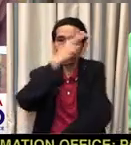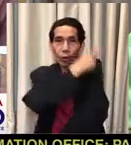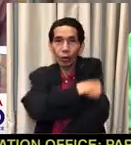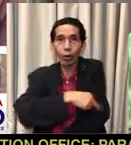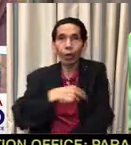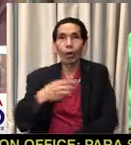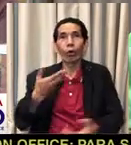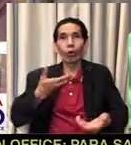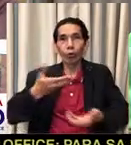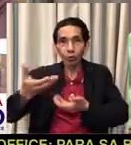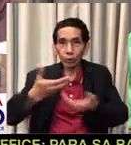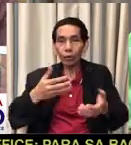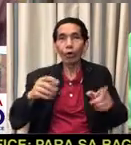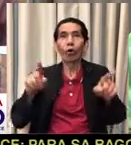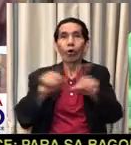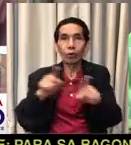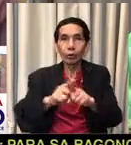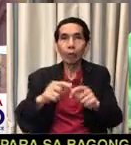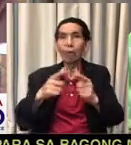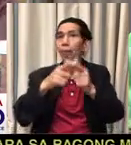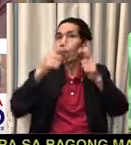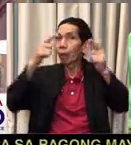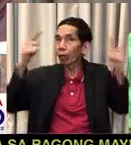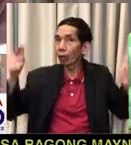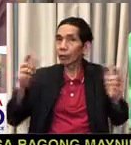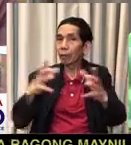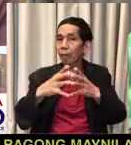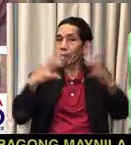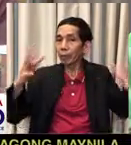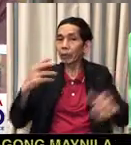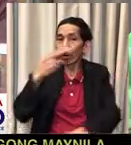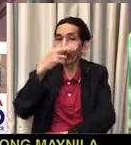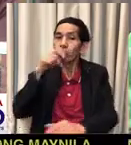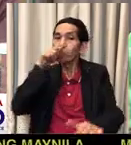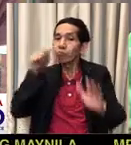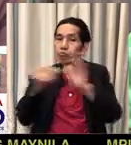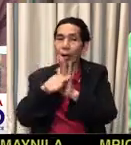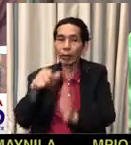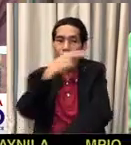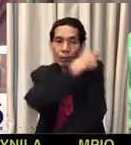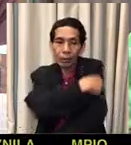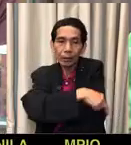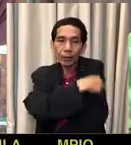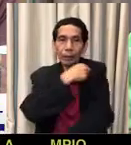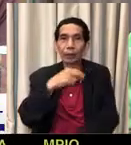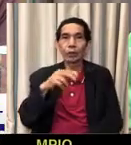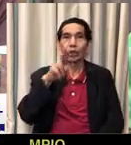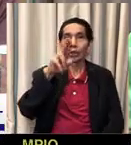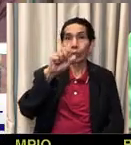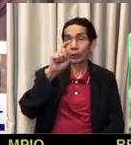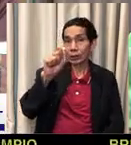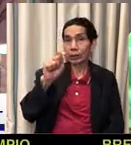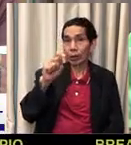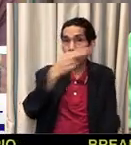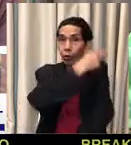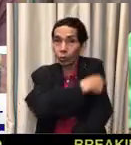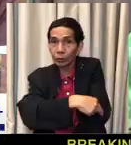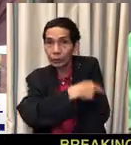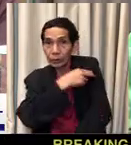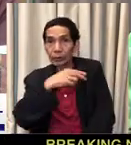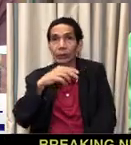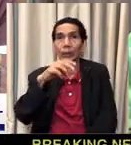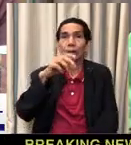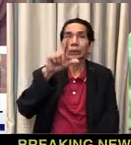mga consultants din po ng mga malalaking private hospital. See? Katulad po ng UST, ng St.